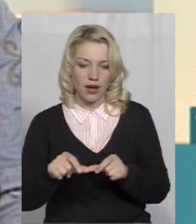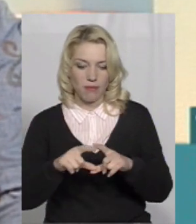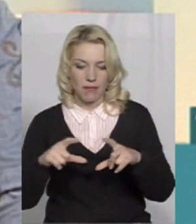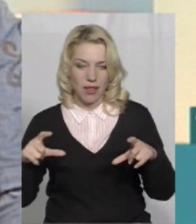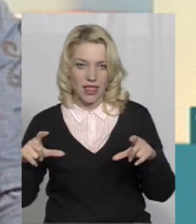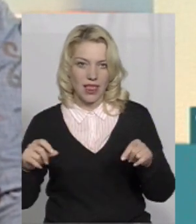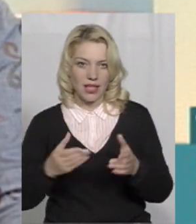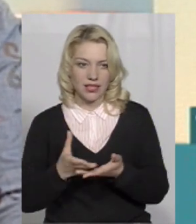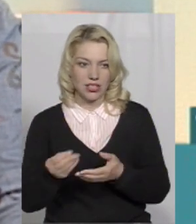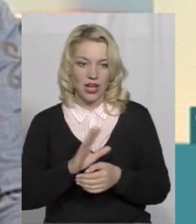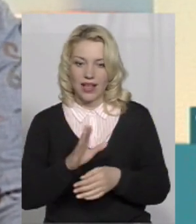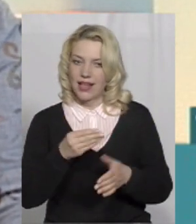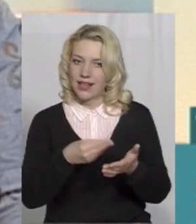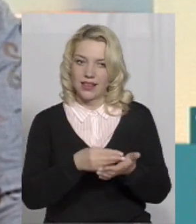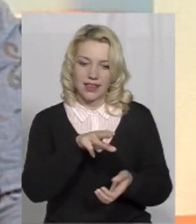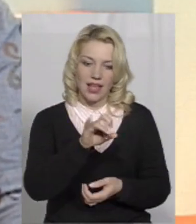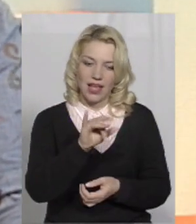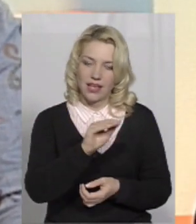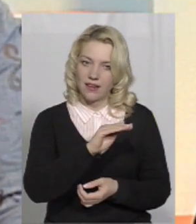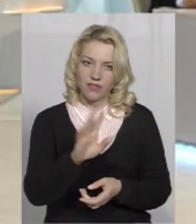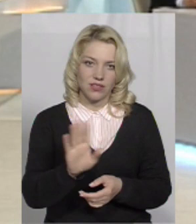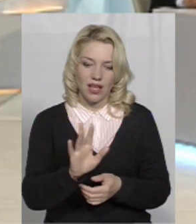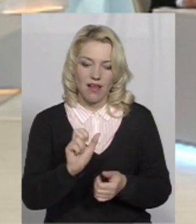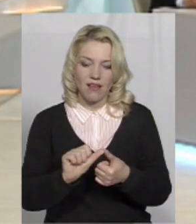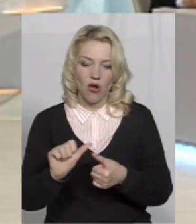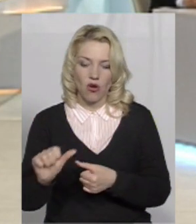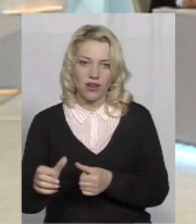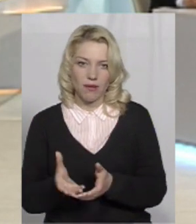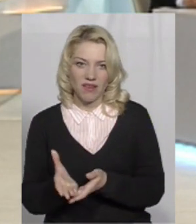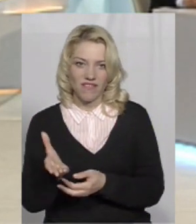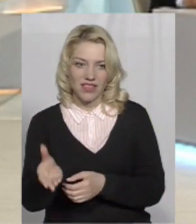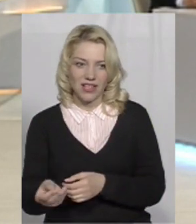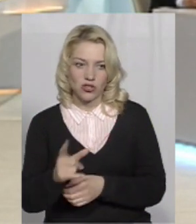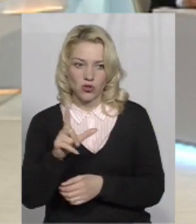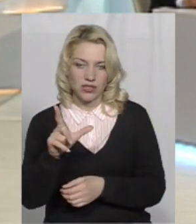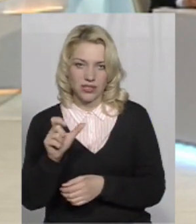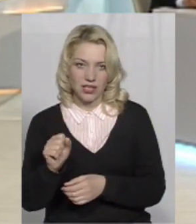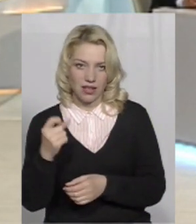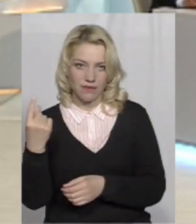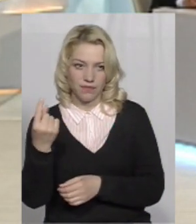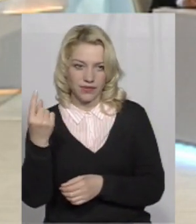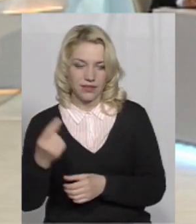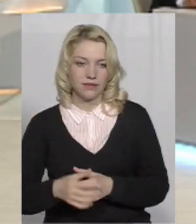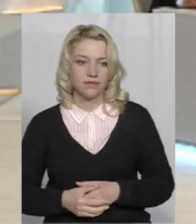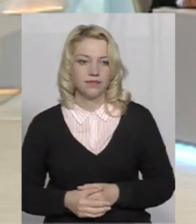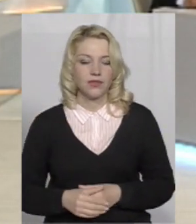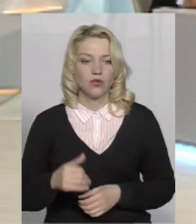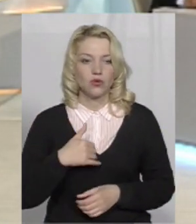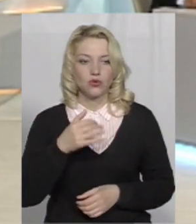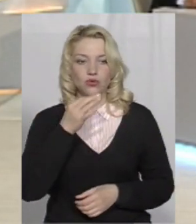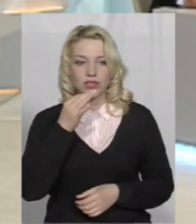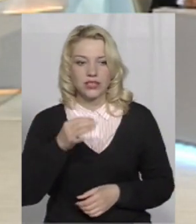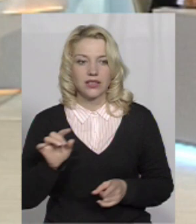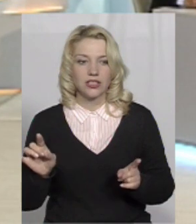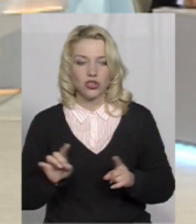тарифі, зауважую, не в тарифі, так. А як окремий внесок по встановленню вузла комерційного обліку. Коротко, пані Наталя. Я хочу